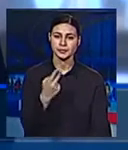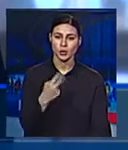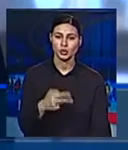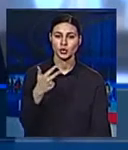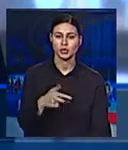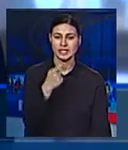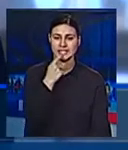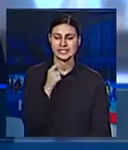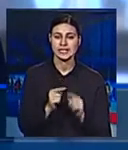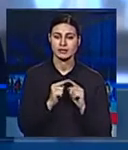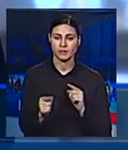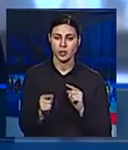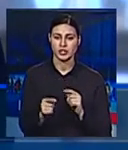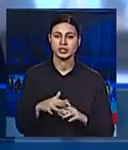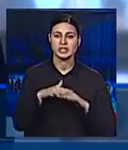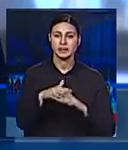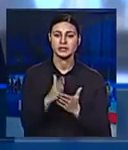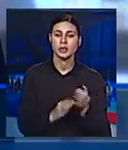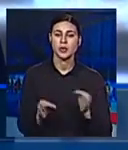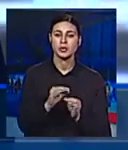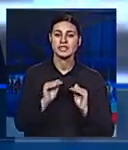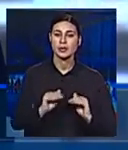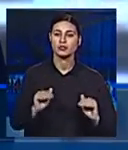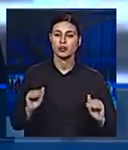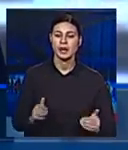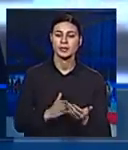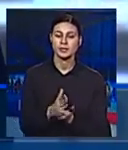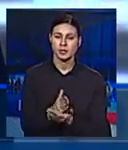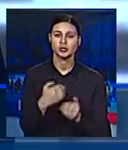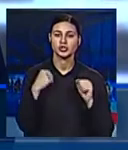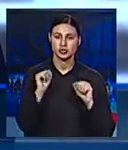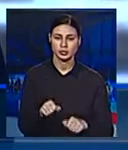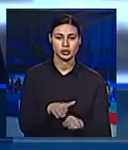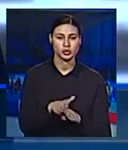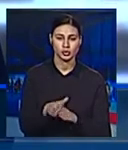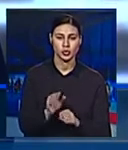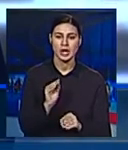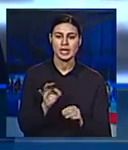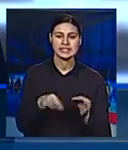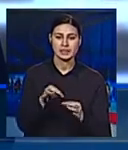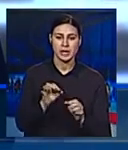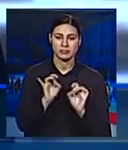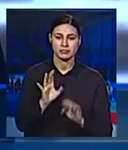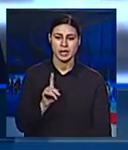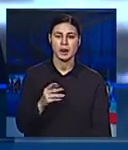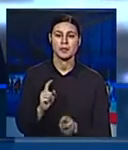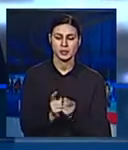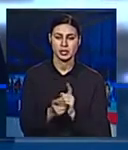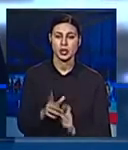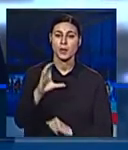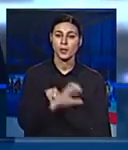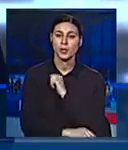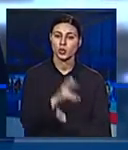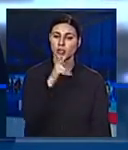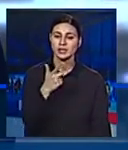20-30 წლის განმავლობაში. დაფინანსებულია პროექტები საბავშვო ბაღებთან მიმართებაში, შემილია სრული გადაჭარბების გარეშე თქვა, რომ რაც ბოლო 3 წლის